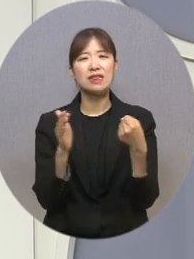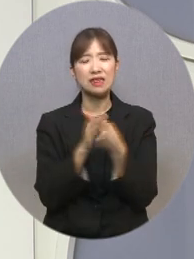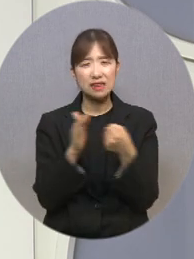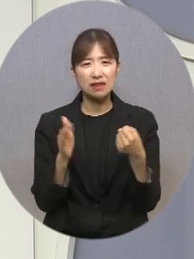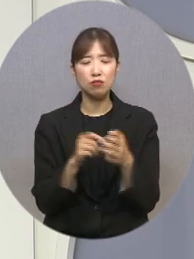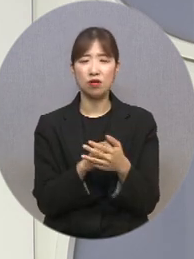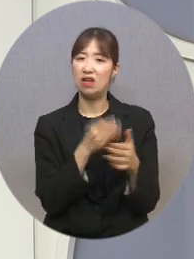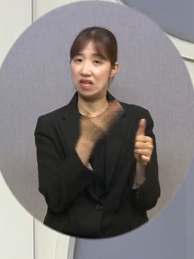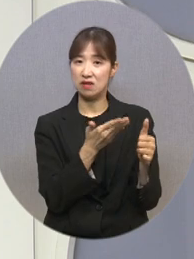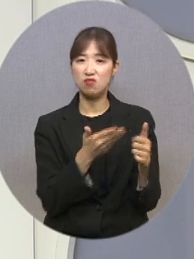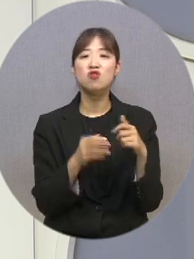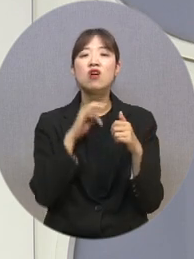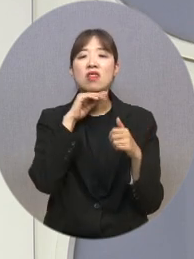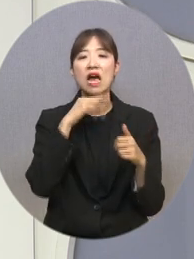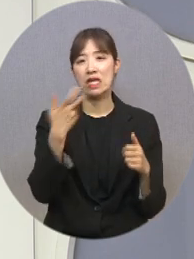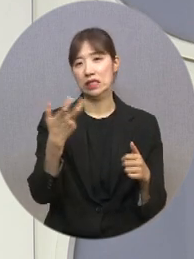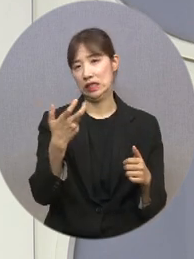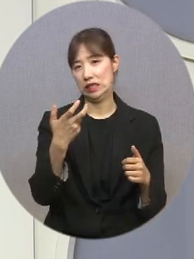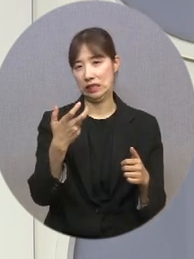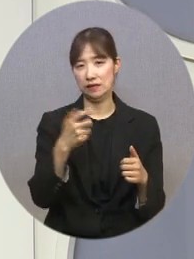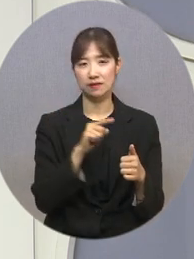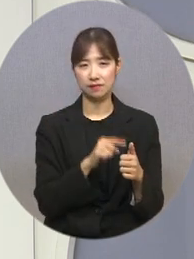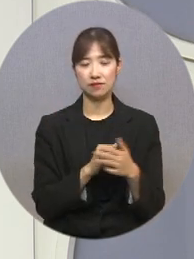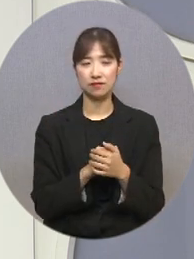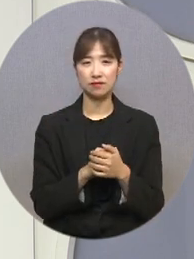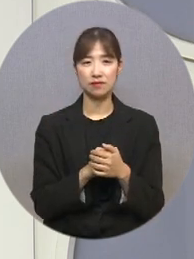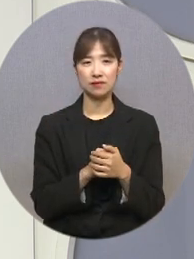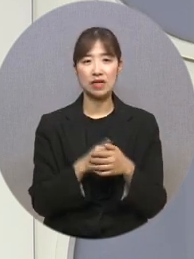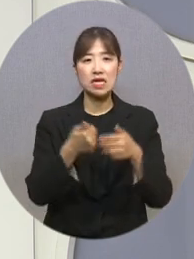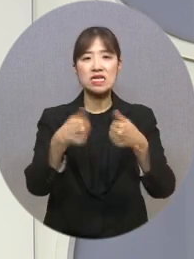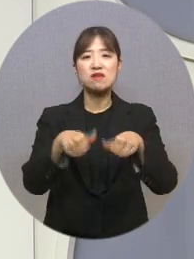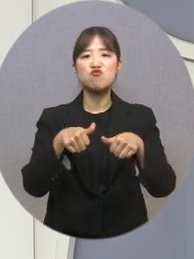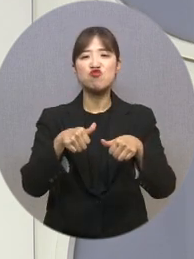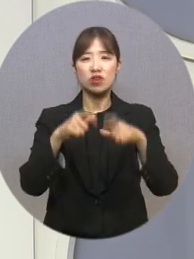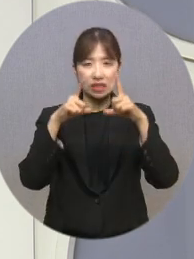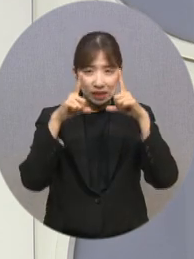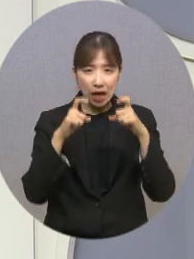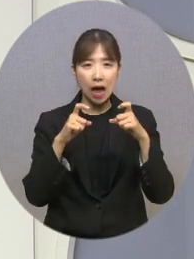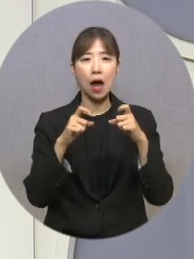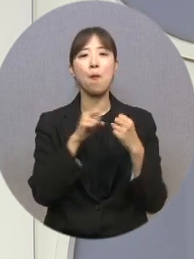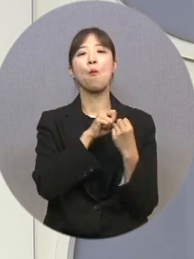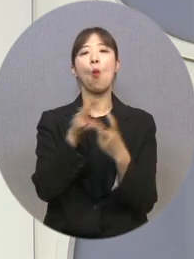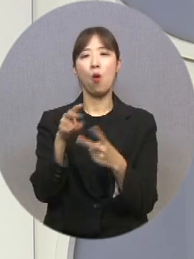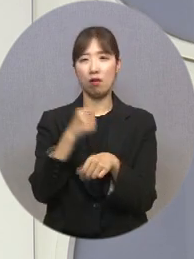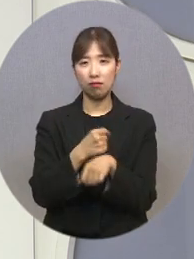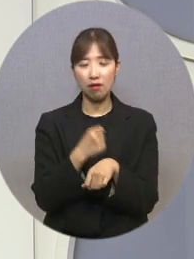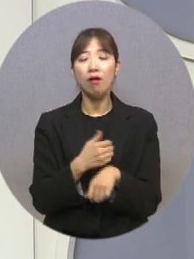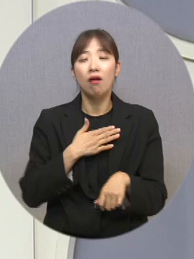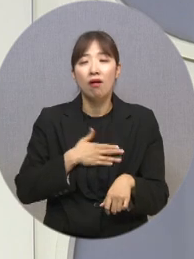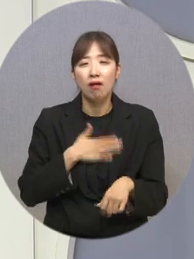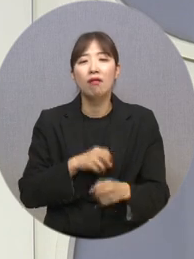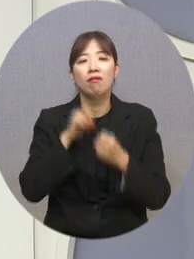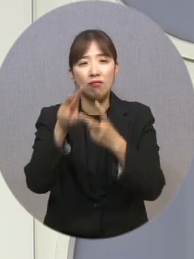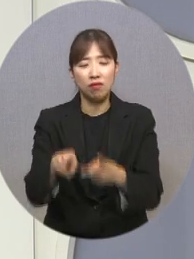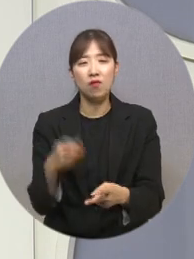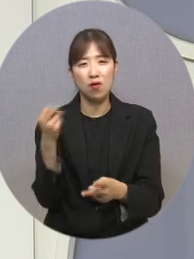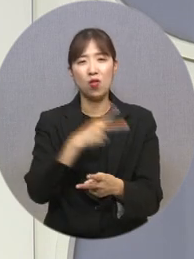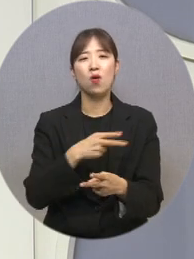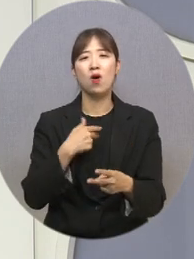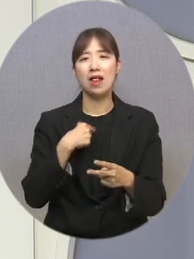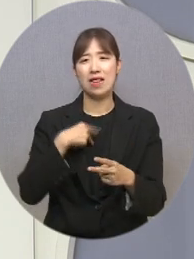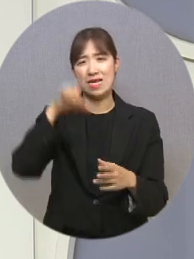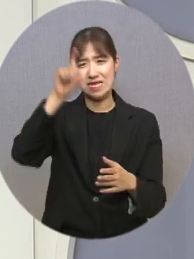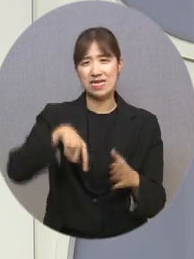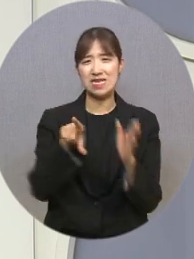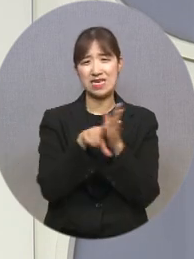한 70대 정도 되시는 분인데요. 예. 그 이제 신분증 뭐 이렇게 찍어서 보내달라고 해서 보내주고 그 다음에 신용카드 중에 아무거나